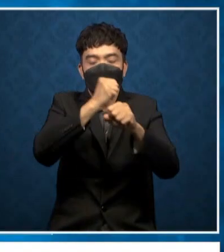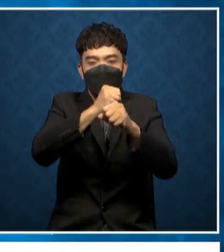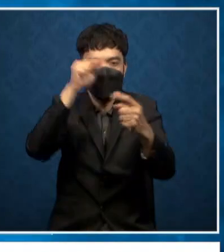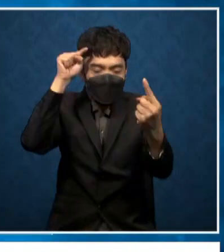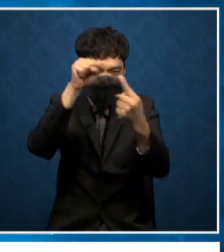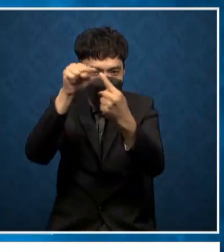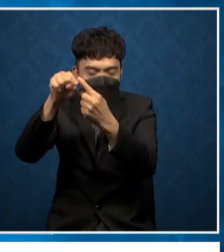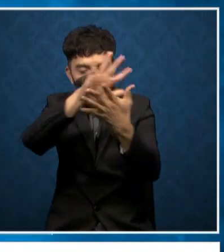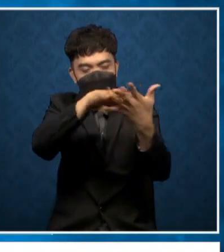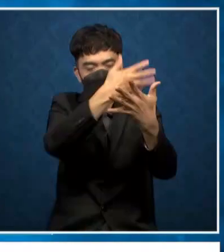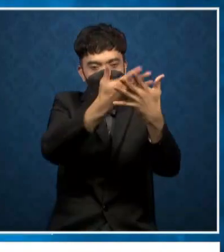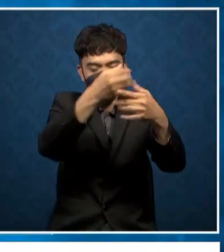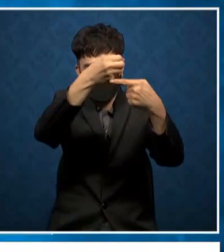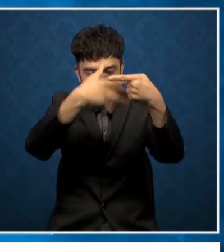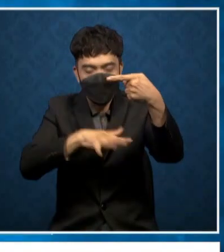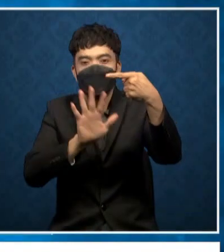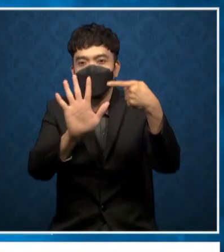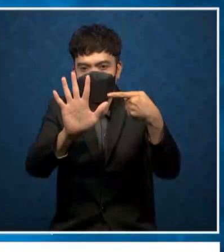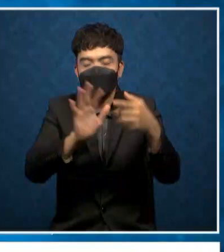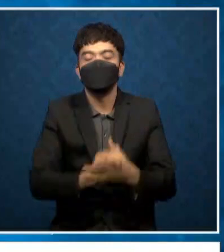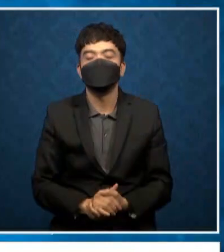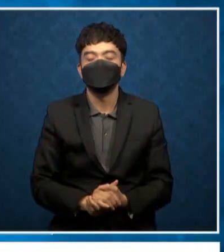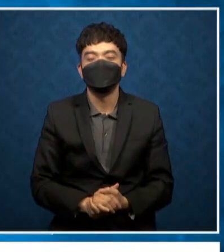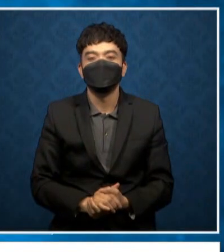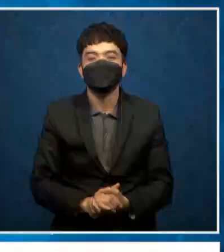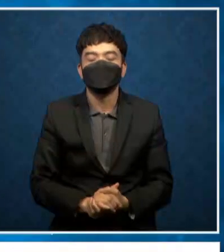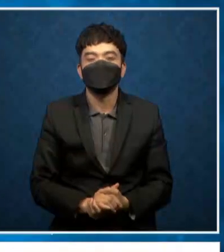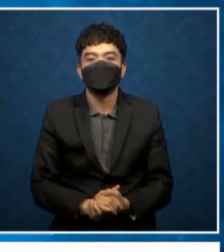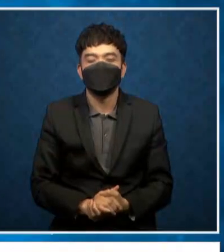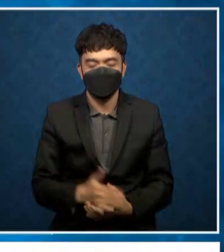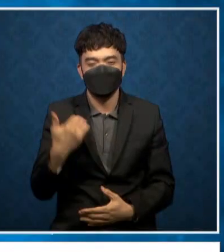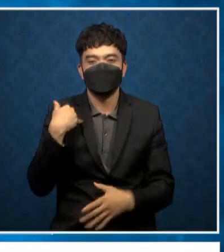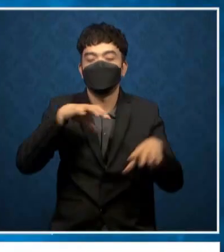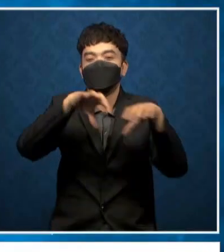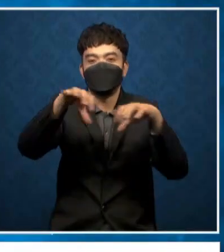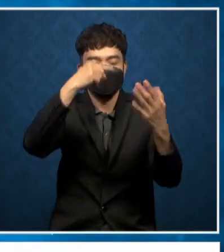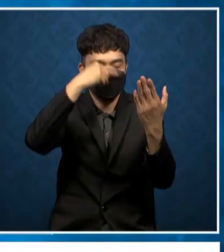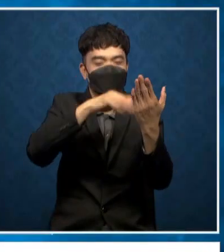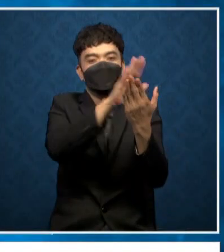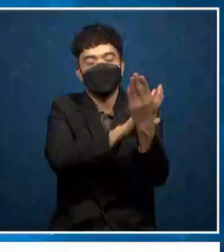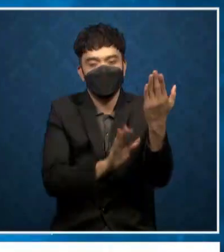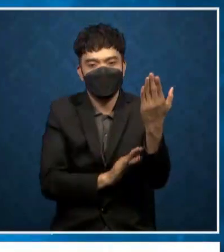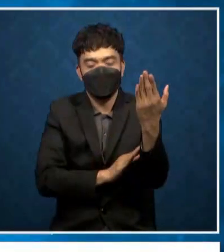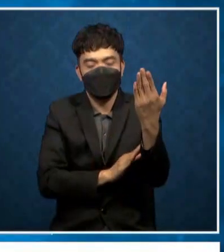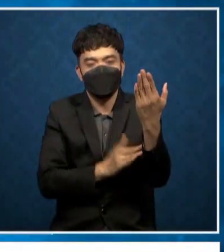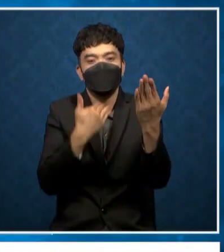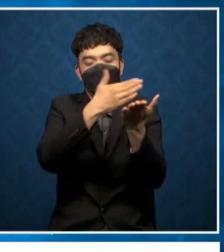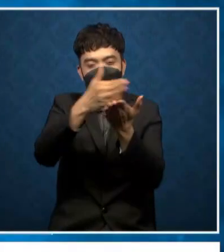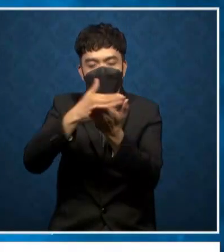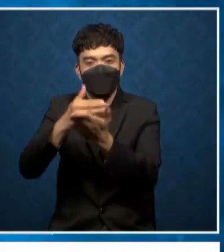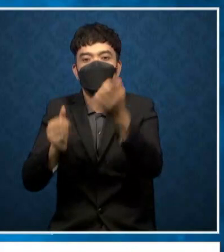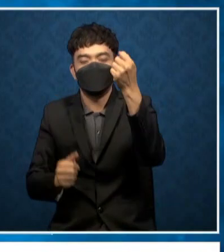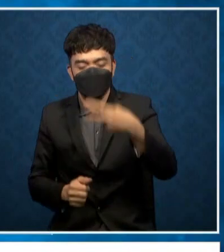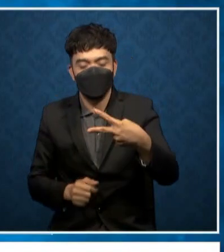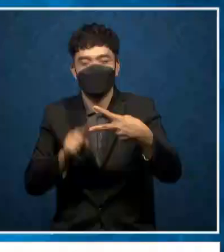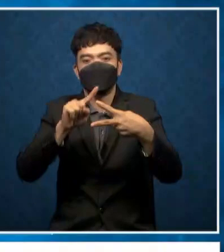แผนในส่นของแผนการรปประเทศด้านกลายมานศการเป็นดิน ซึงมอยู่ 2 ช่วงนะครับช่ง